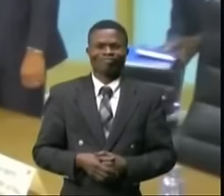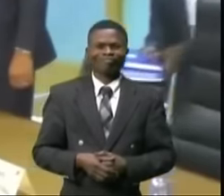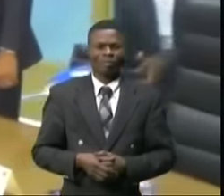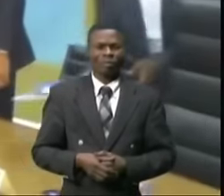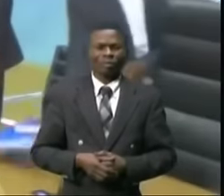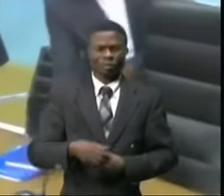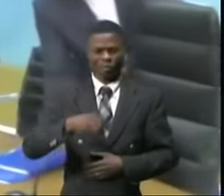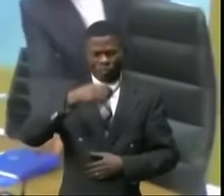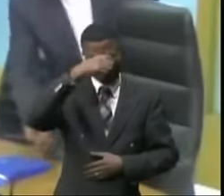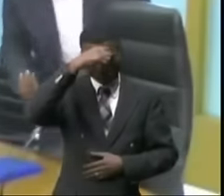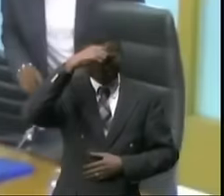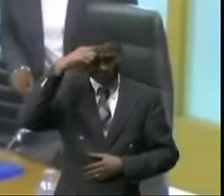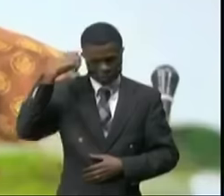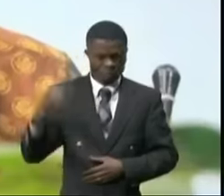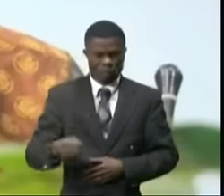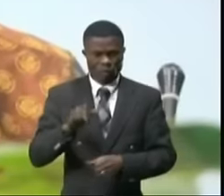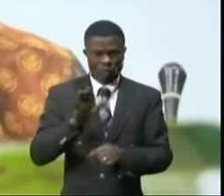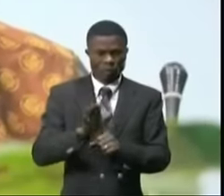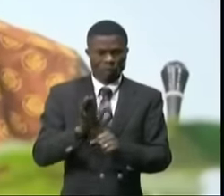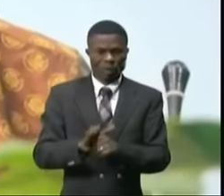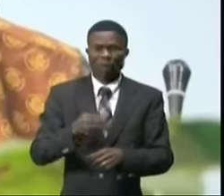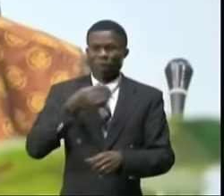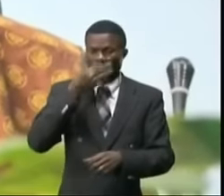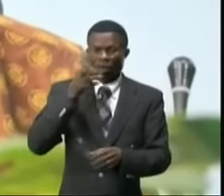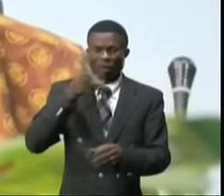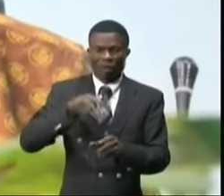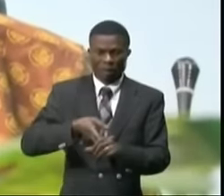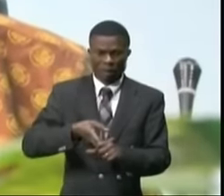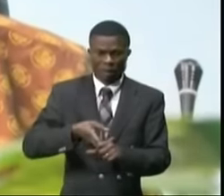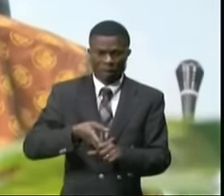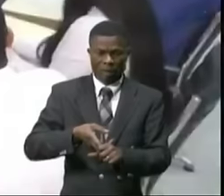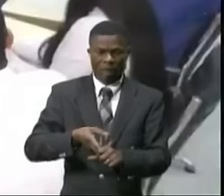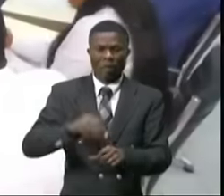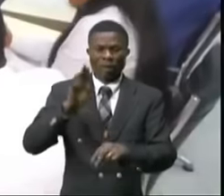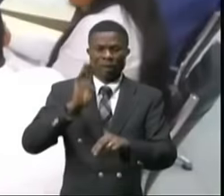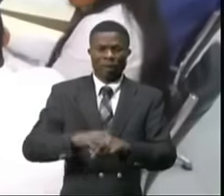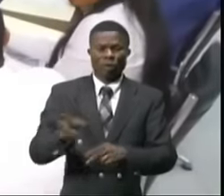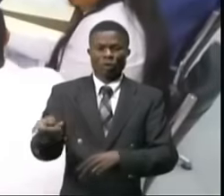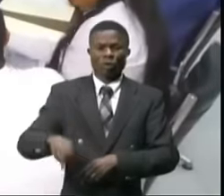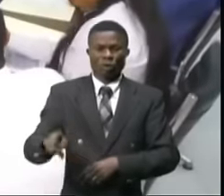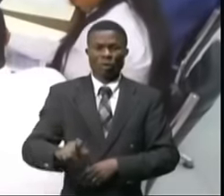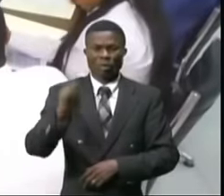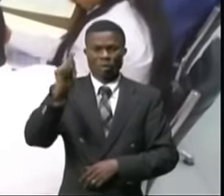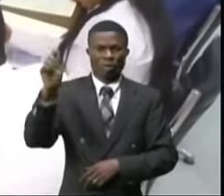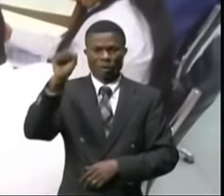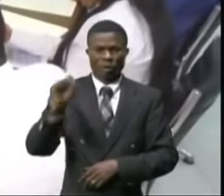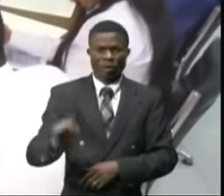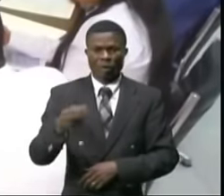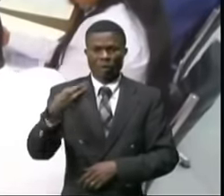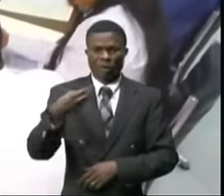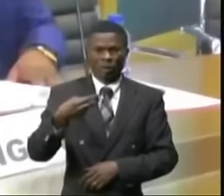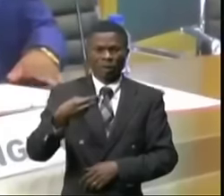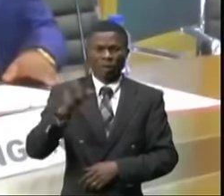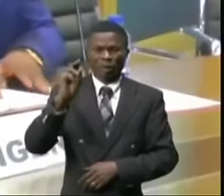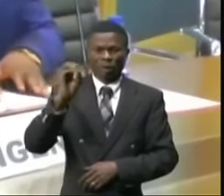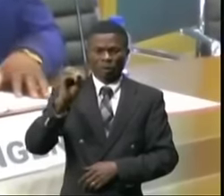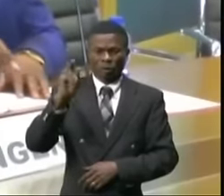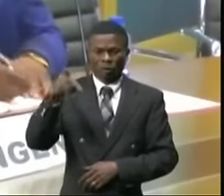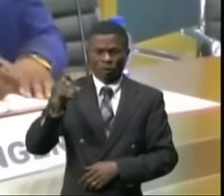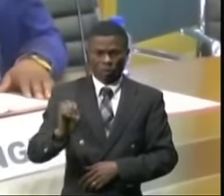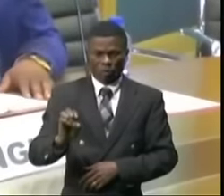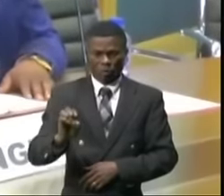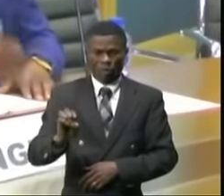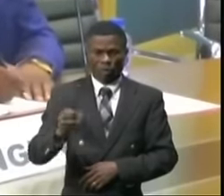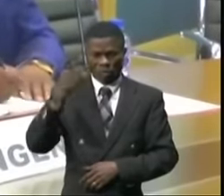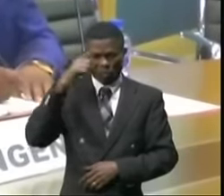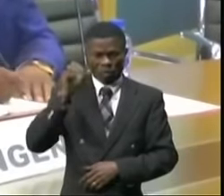Pénurie de carburant à Kisangani, le VPM de l'économie nationale Vital Kamerhe a annoncé des solutions trouvées par le gouvernement et les